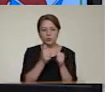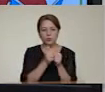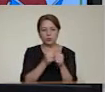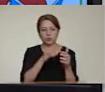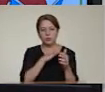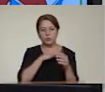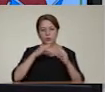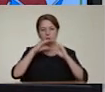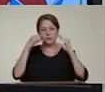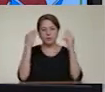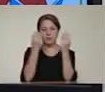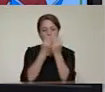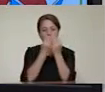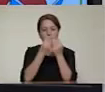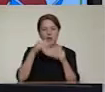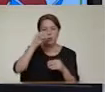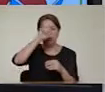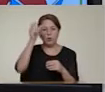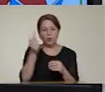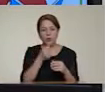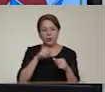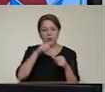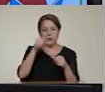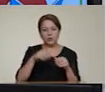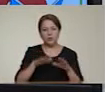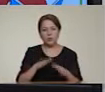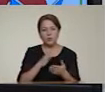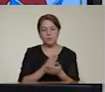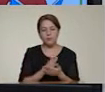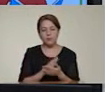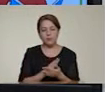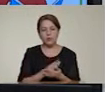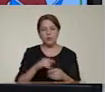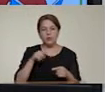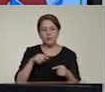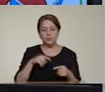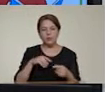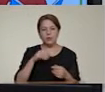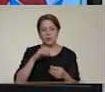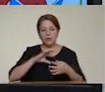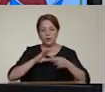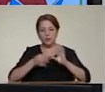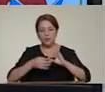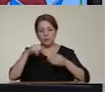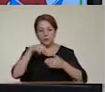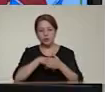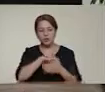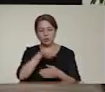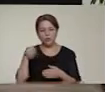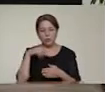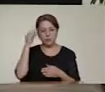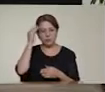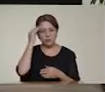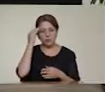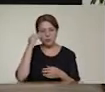sayyora oyning alohida o'rni bor. Demak, mana gap tarkibida ularning ma'nosini yana